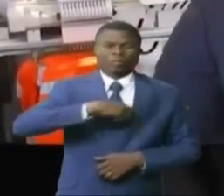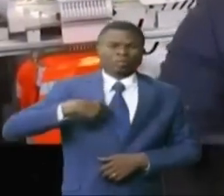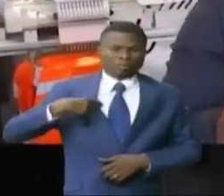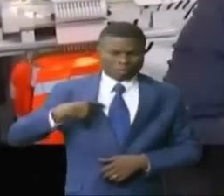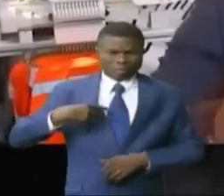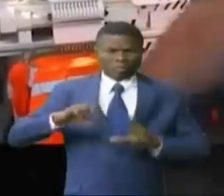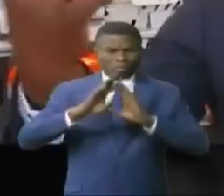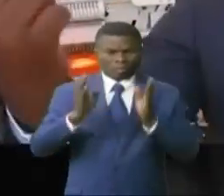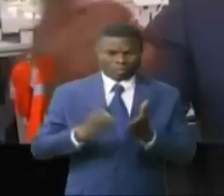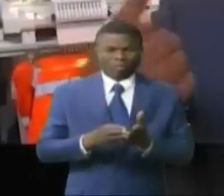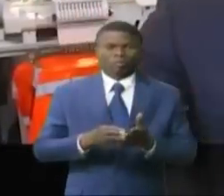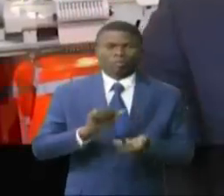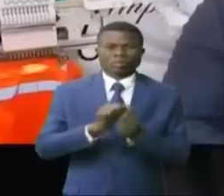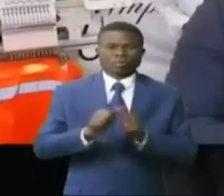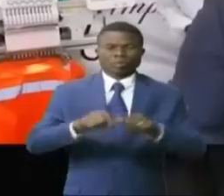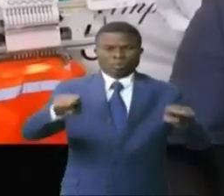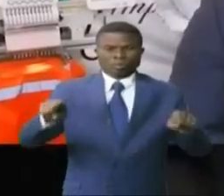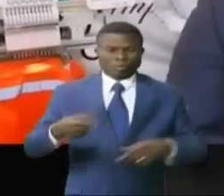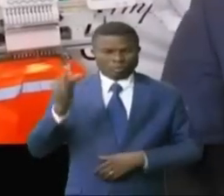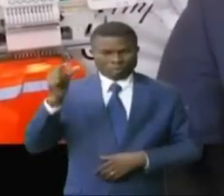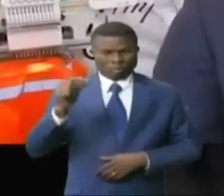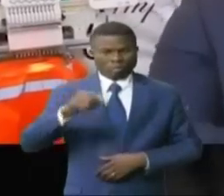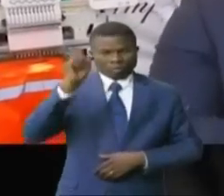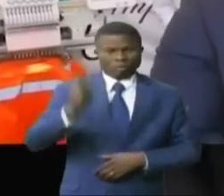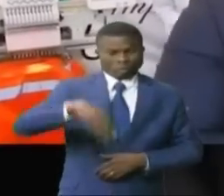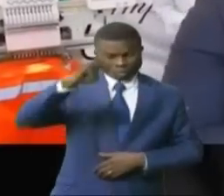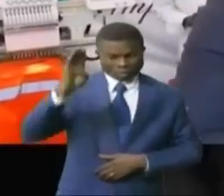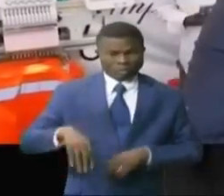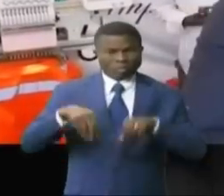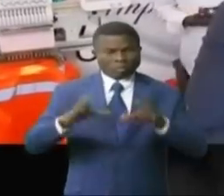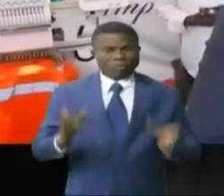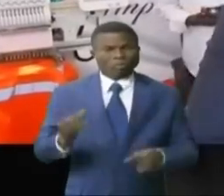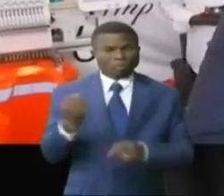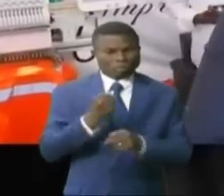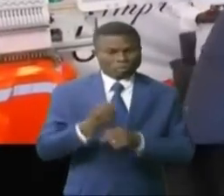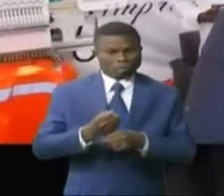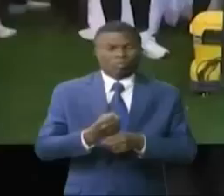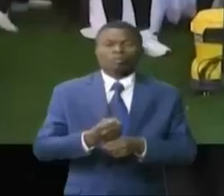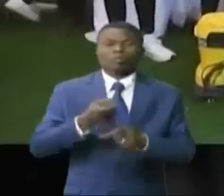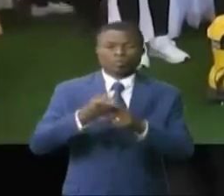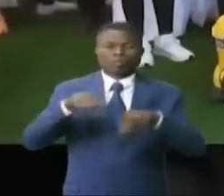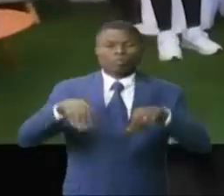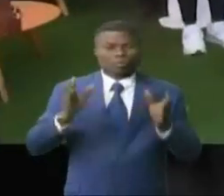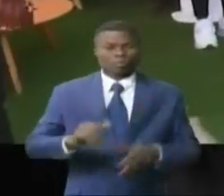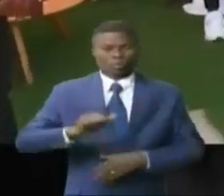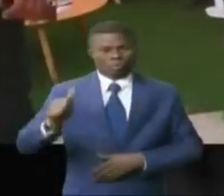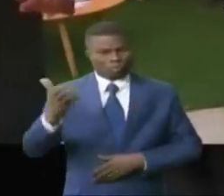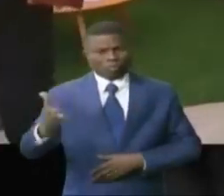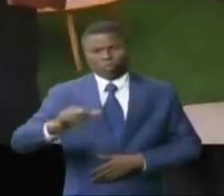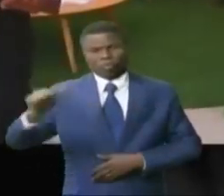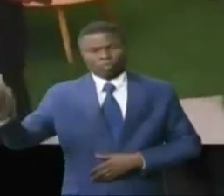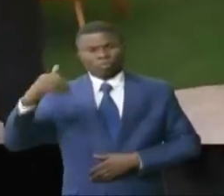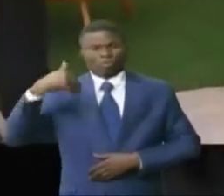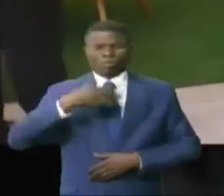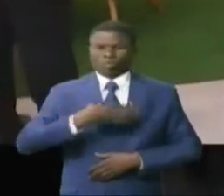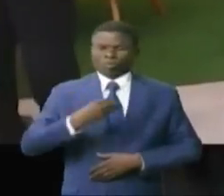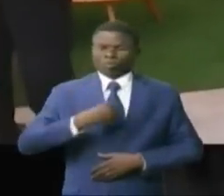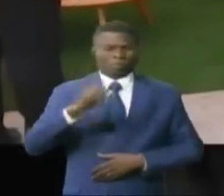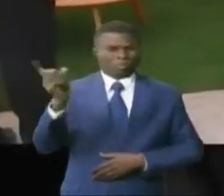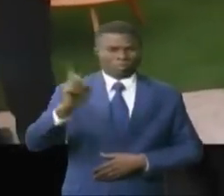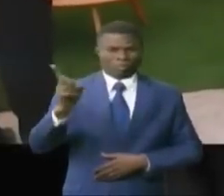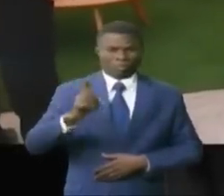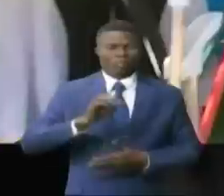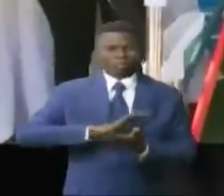salons miniers comme bâche et drapeau. Et 100% congolais avec 99% de personnes congolaises. Nous sommes dans le nettoyage. Le nettoyage